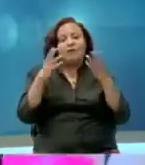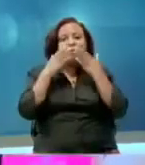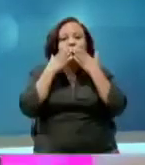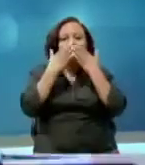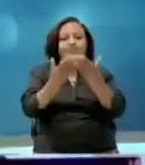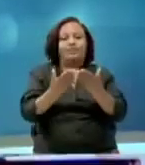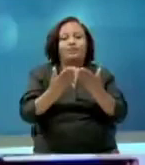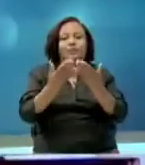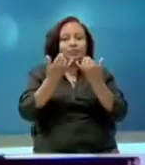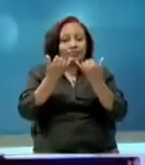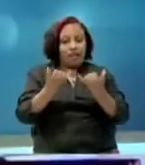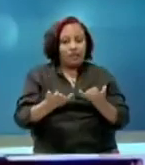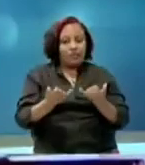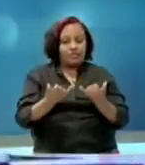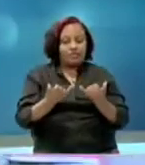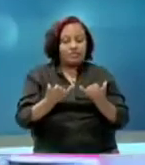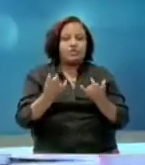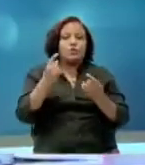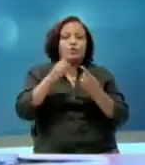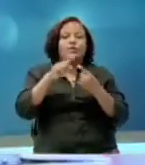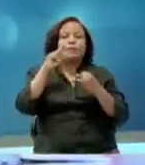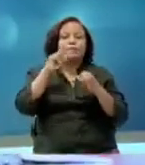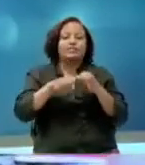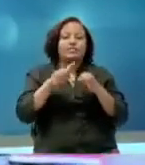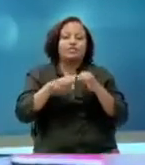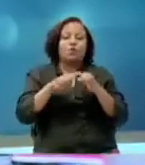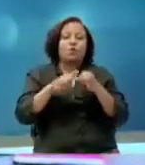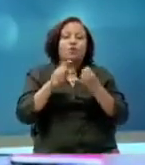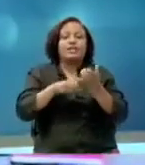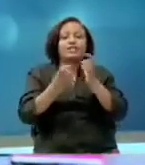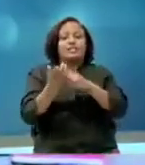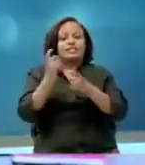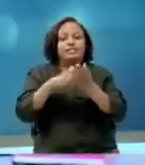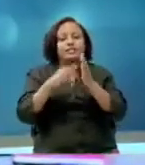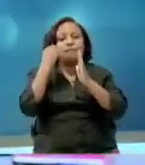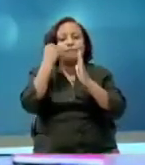አመሰግናለሁ አሁን ወደ መጨረሻው የክርክር ምዕራፍ ነው ምና